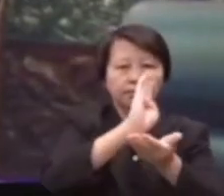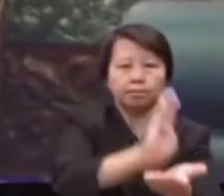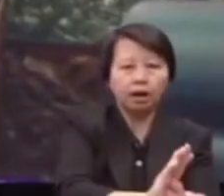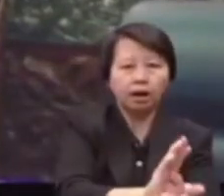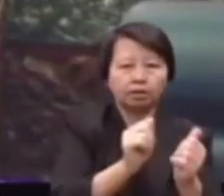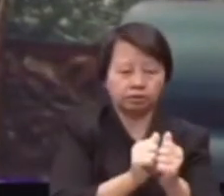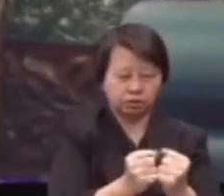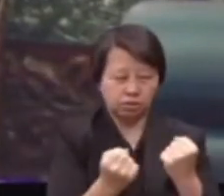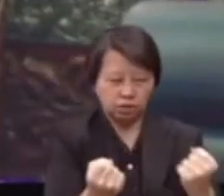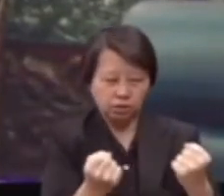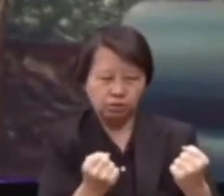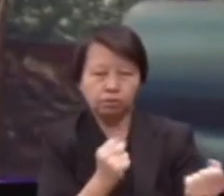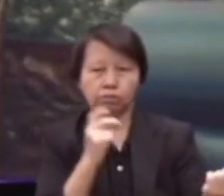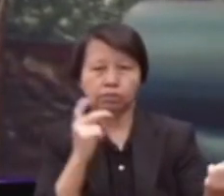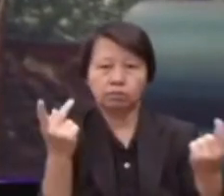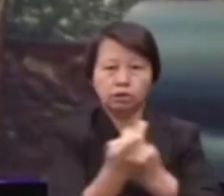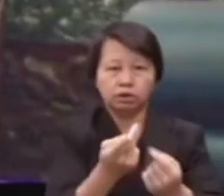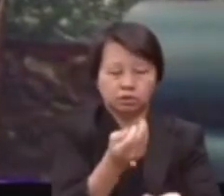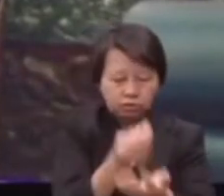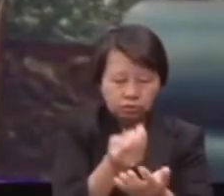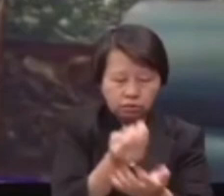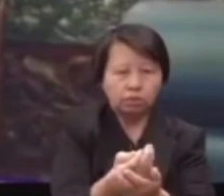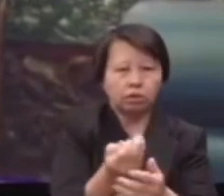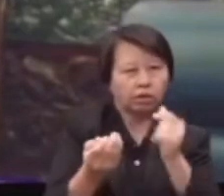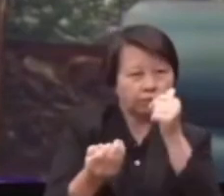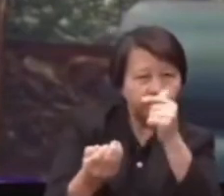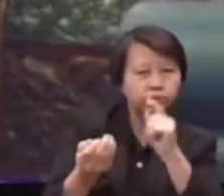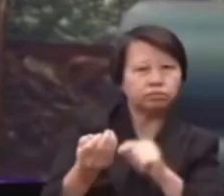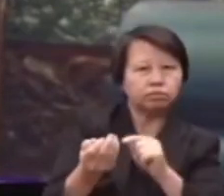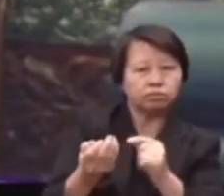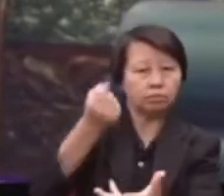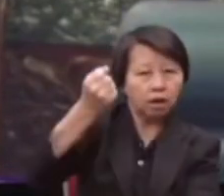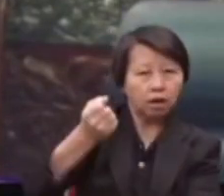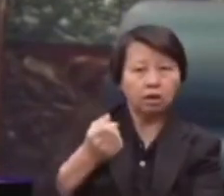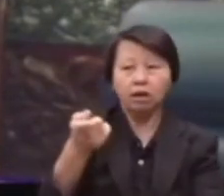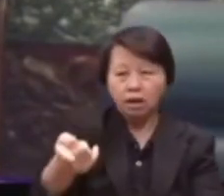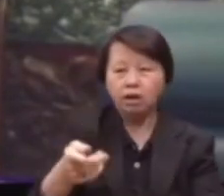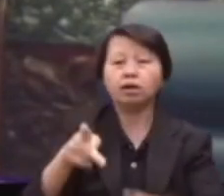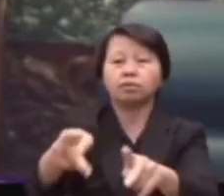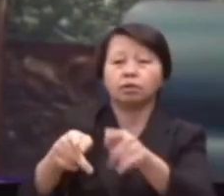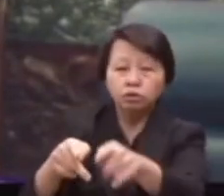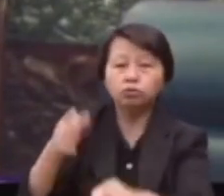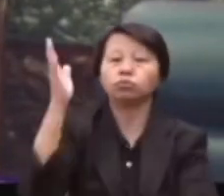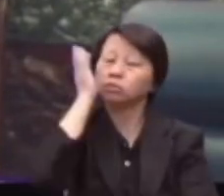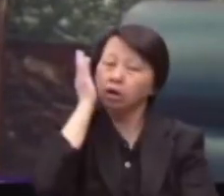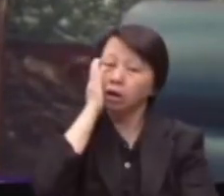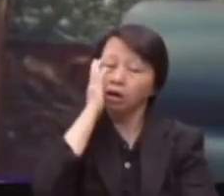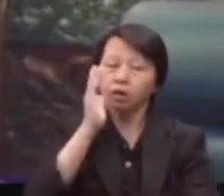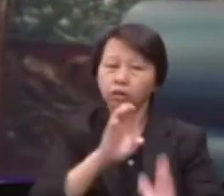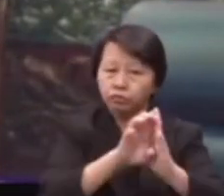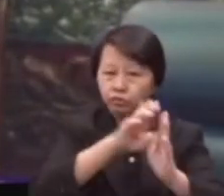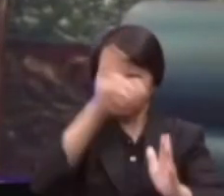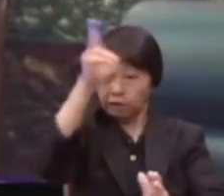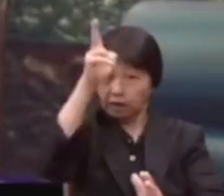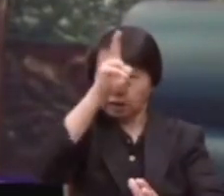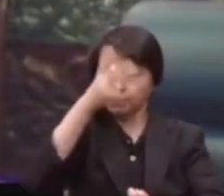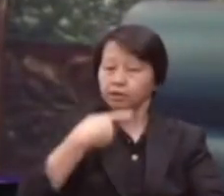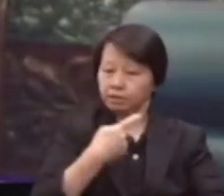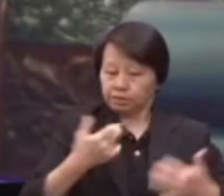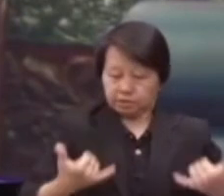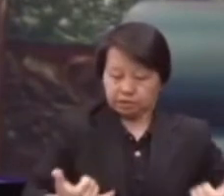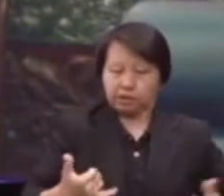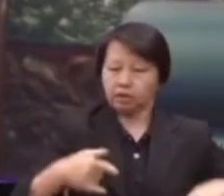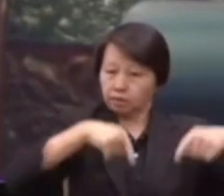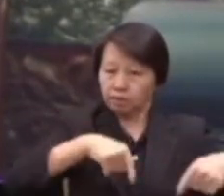dengan mengukuhkan keadaan fiskal negara. Kerana Pak Goh juga tahu, contohnya kerajaan kita sekarang ini